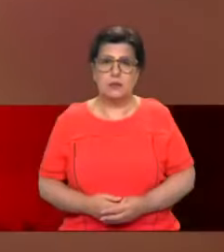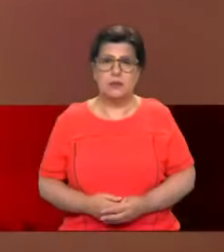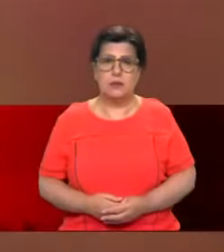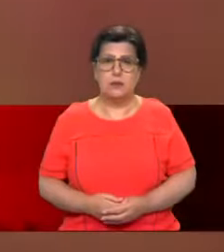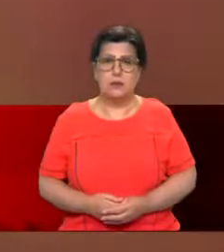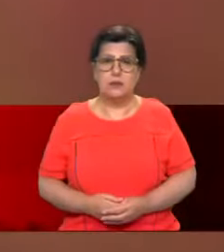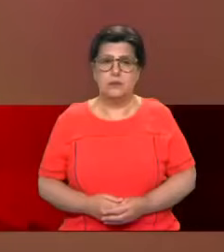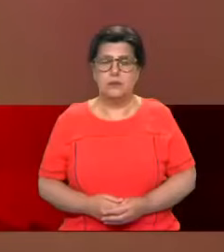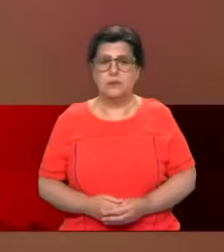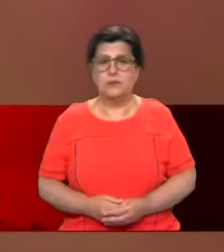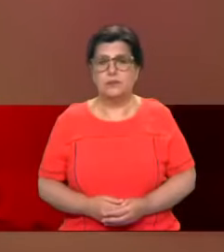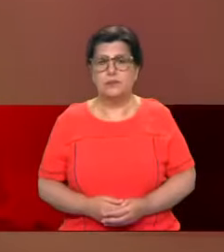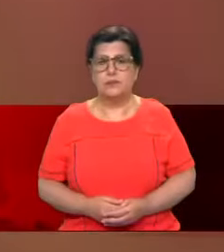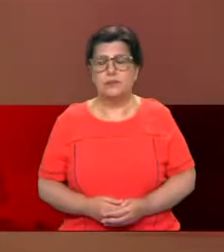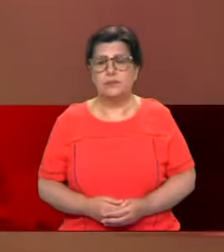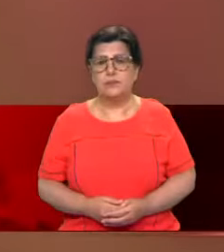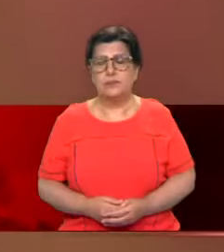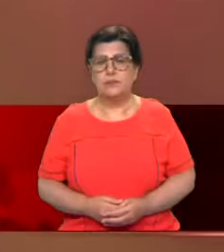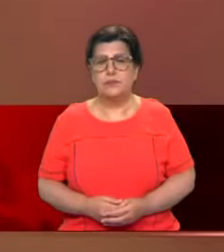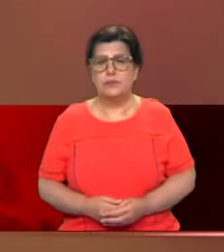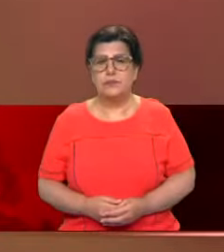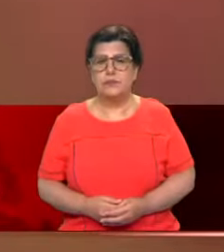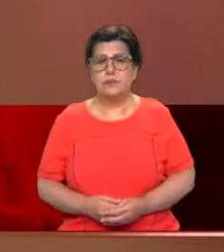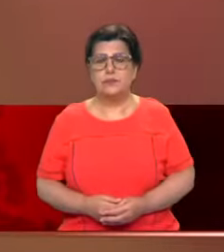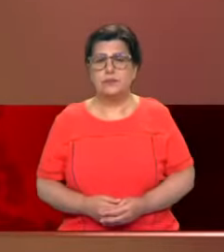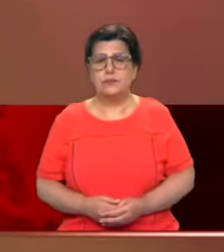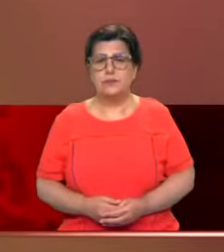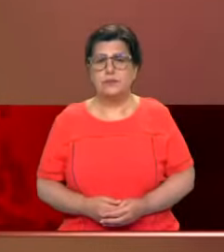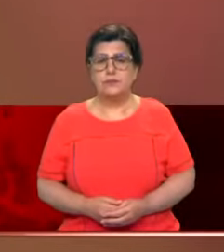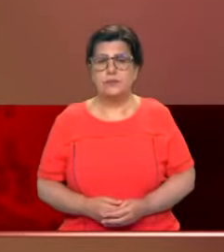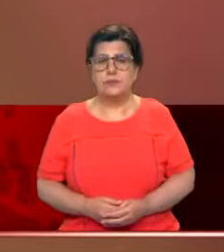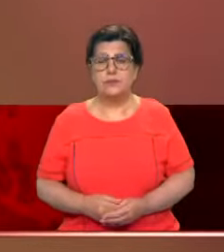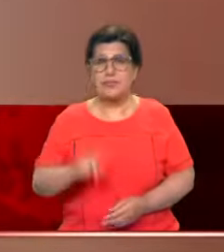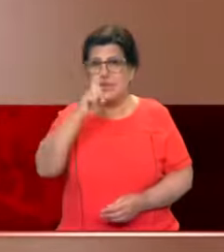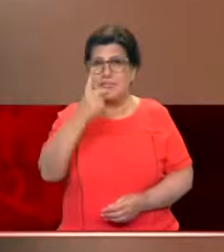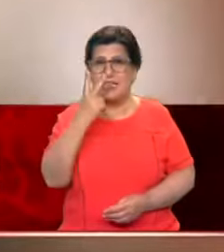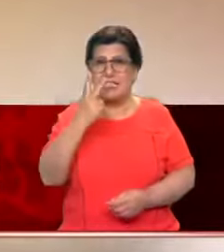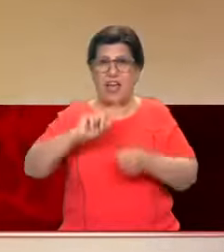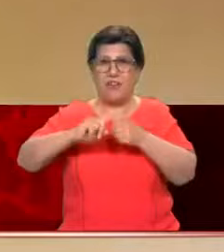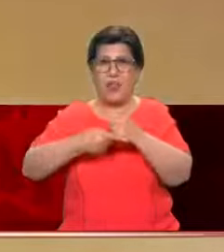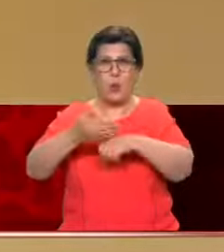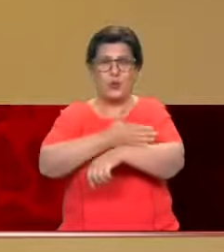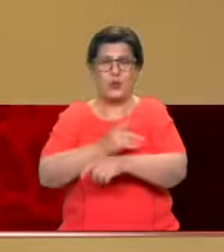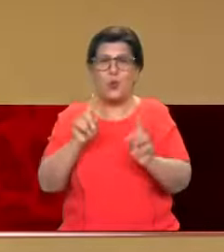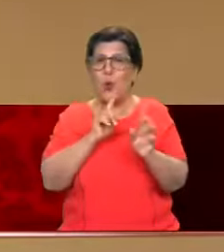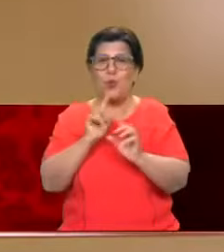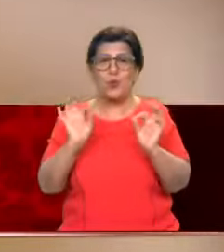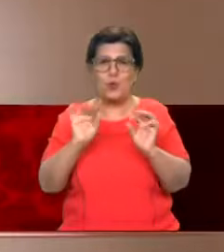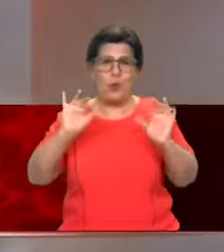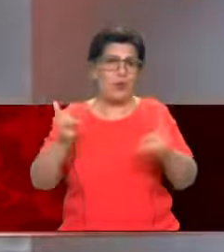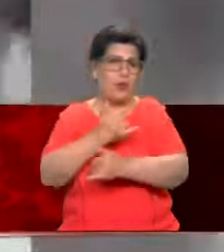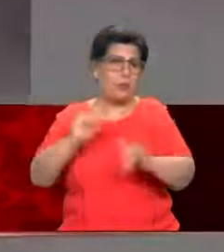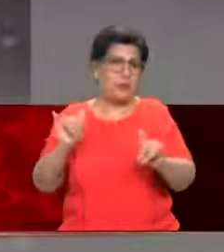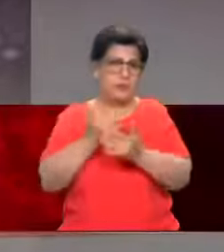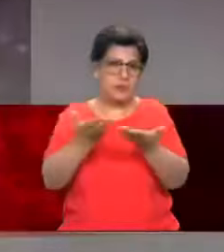yılları sayar da insan, hani gözleri dolar ya birden. Sadece 2 hafta önce doğum gününü böyle